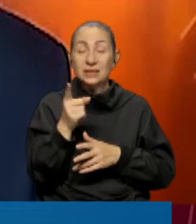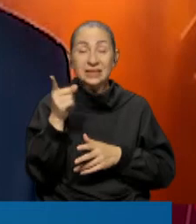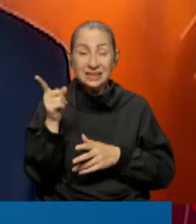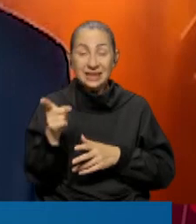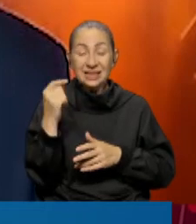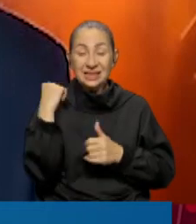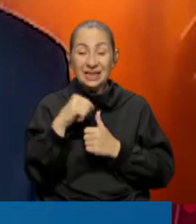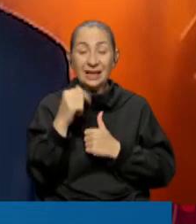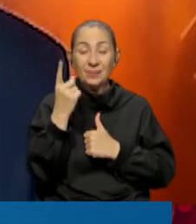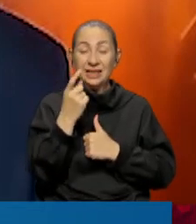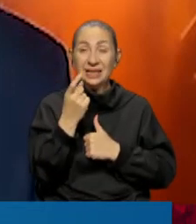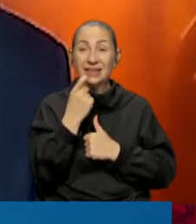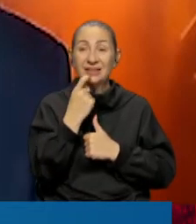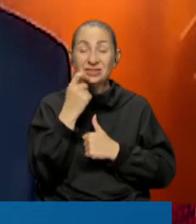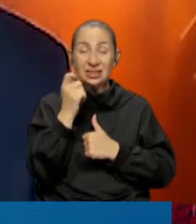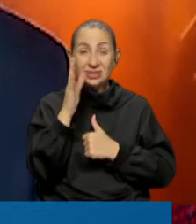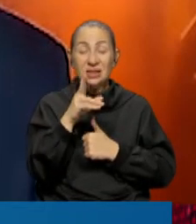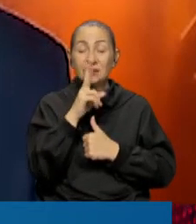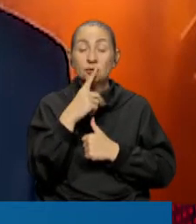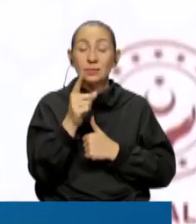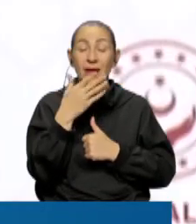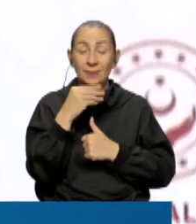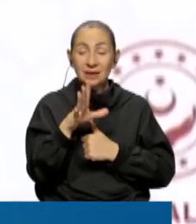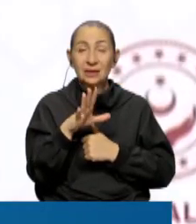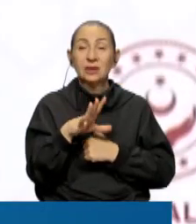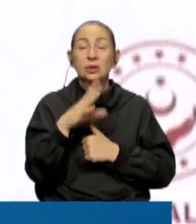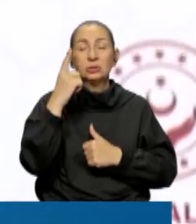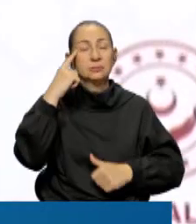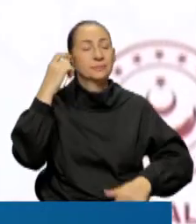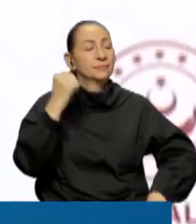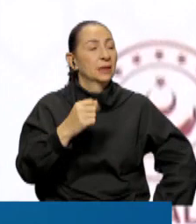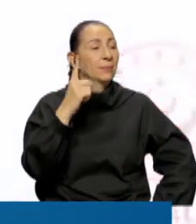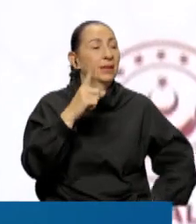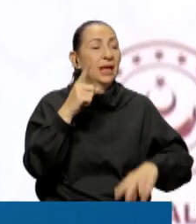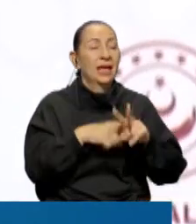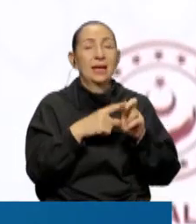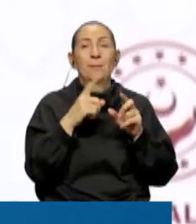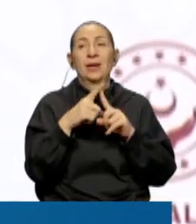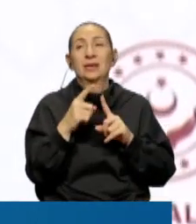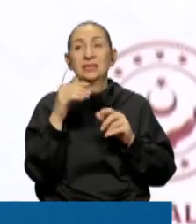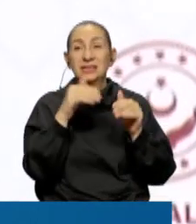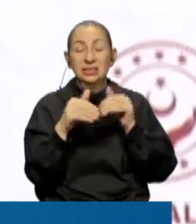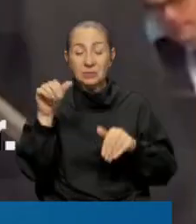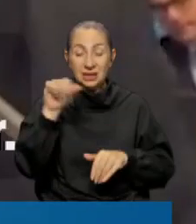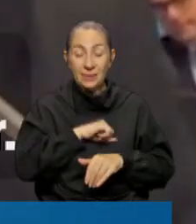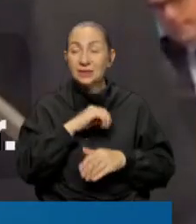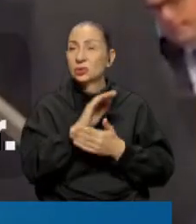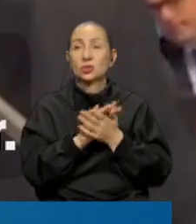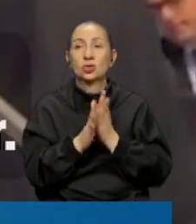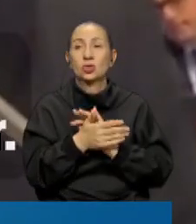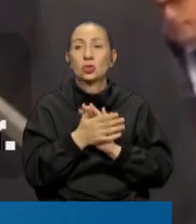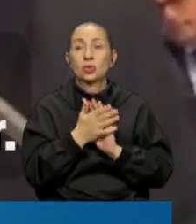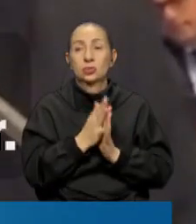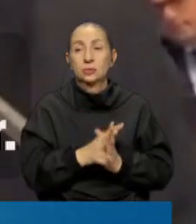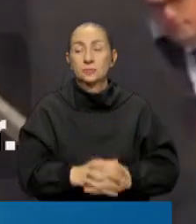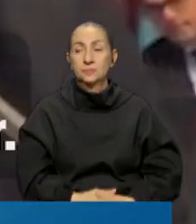de tekrar bir yaş şartı gelirse 200 bine emekli olur. Tutturmuş bir EYP. Seçim kaybetsek de yok. Seçim kaybetsek